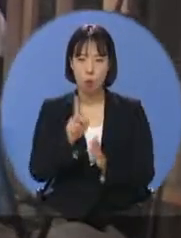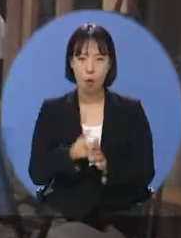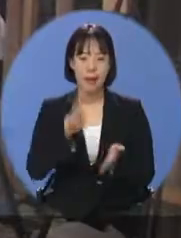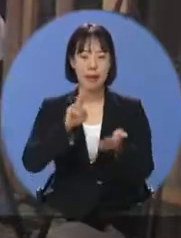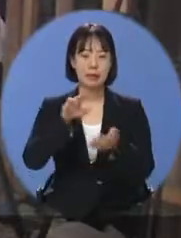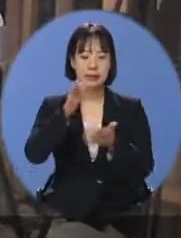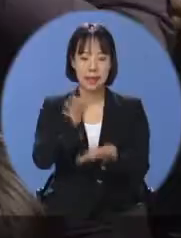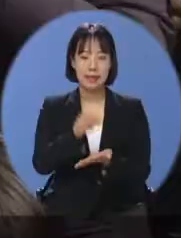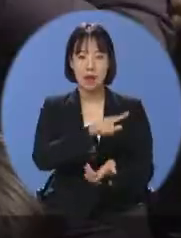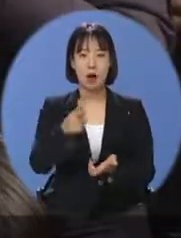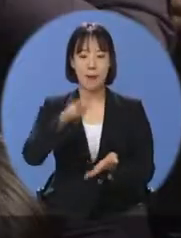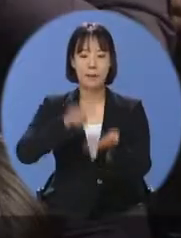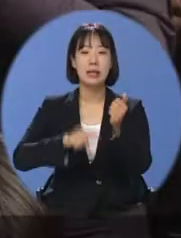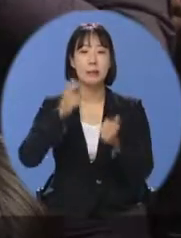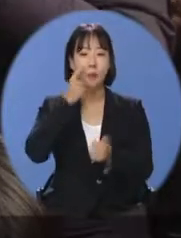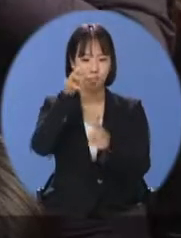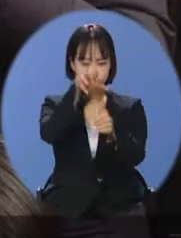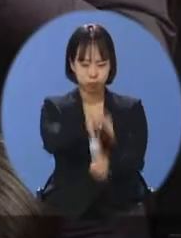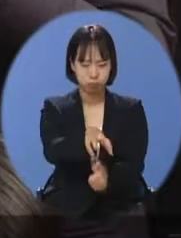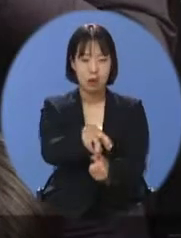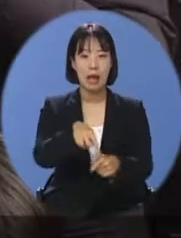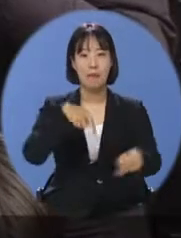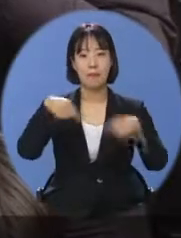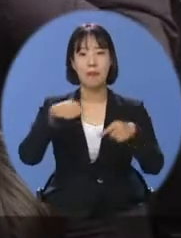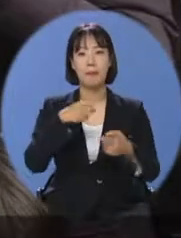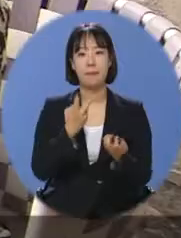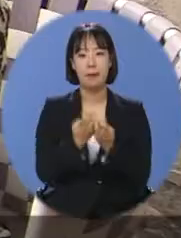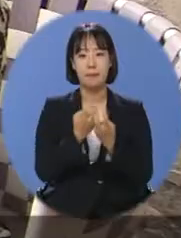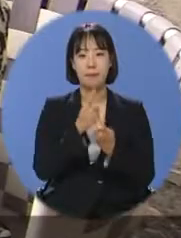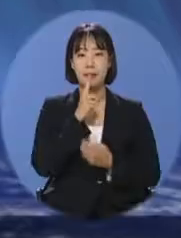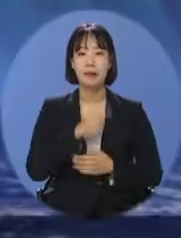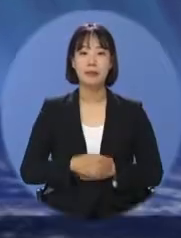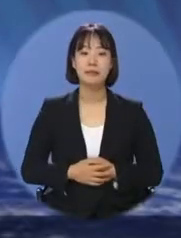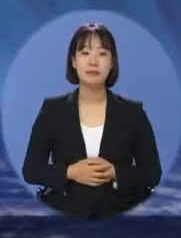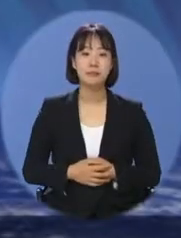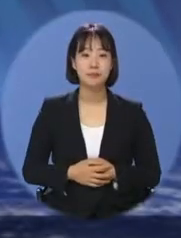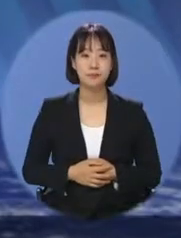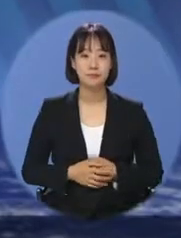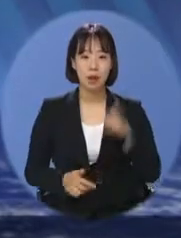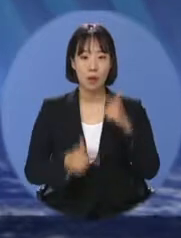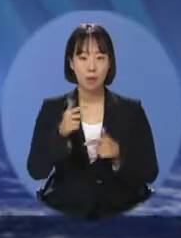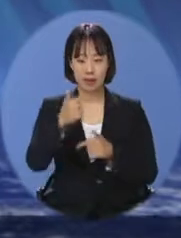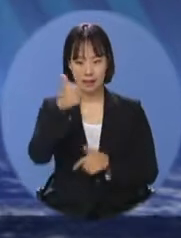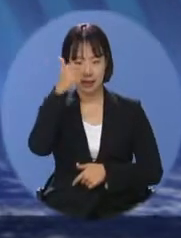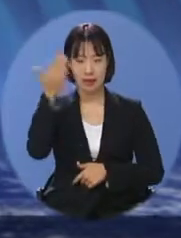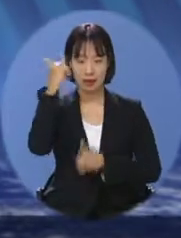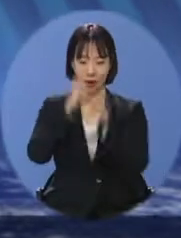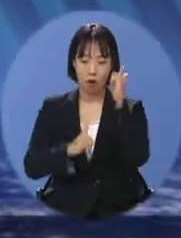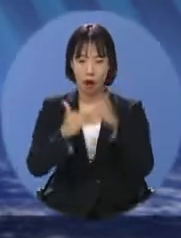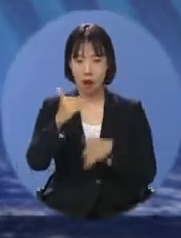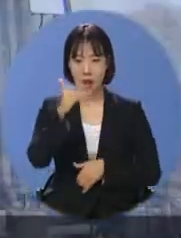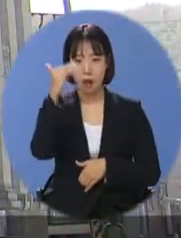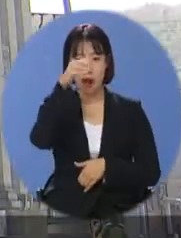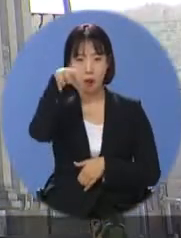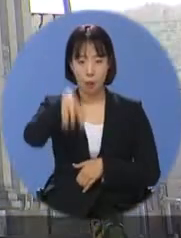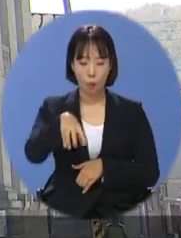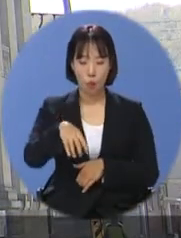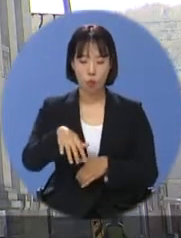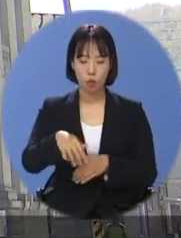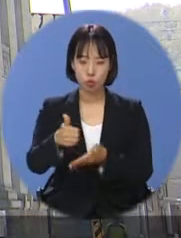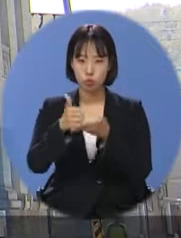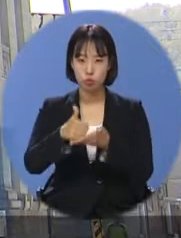수 없도록 미리 묶어두는 행정조치입니다. 목포 근대 역사관의 관람객 수가 크게 증가한